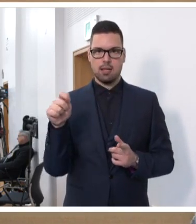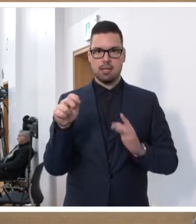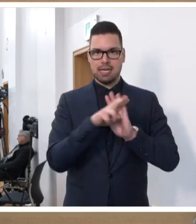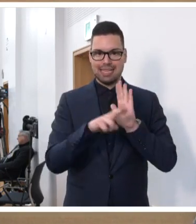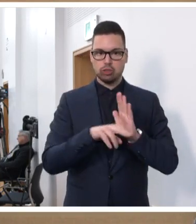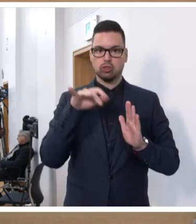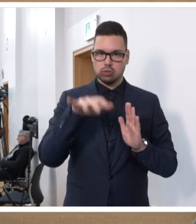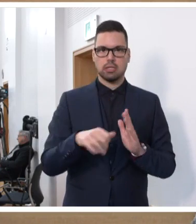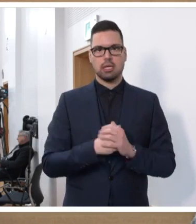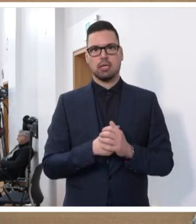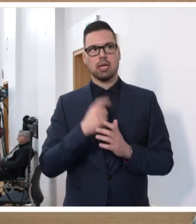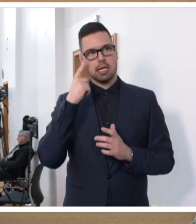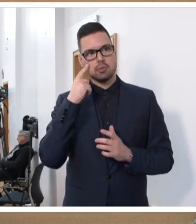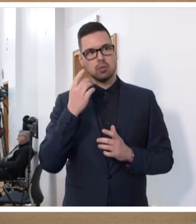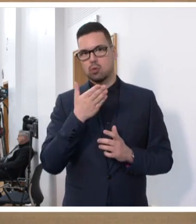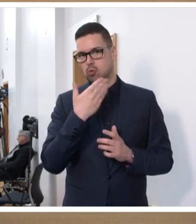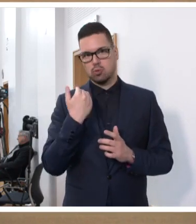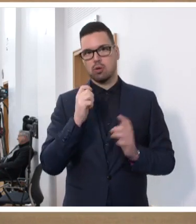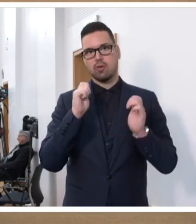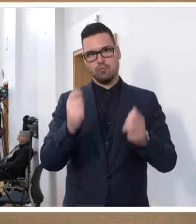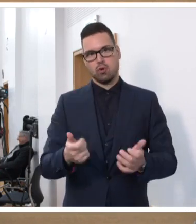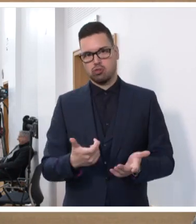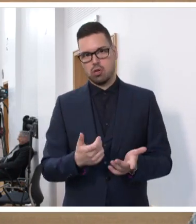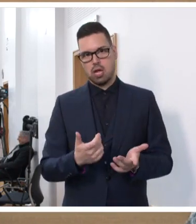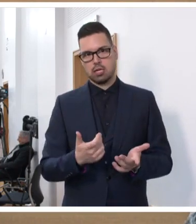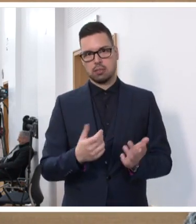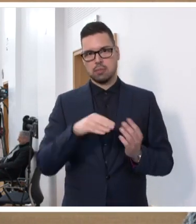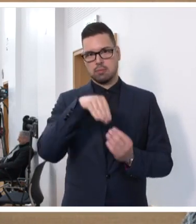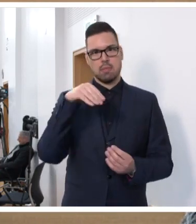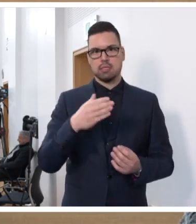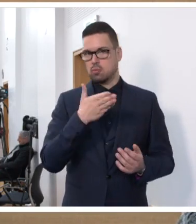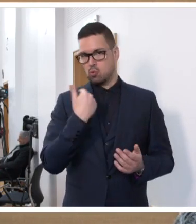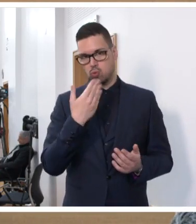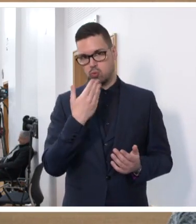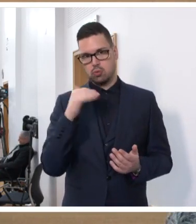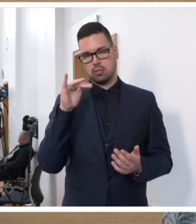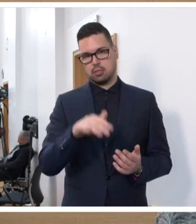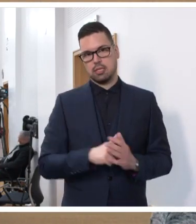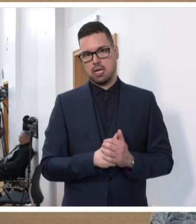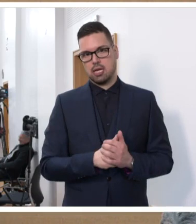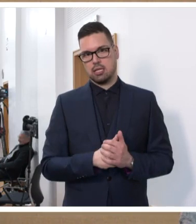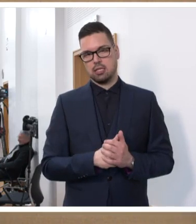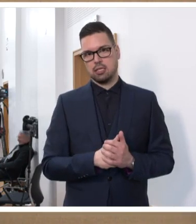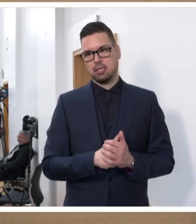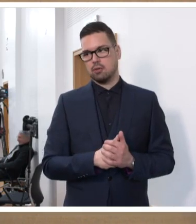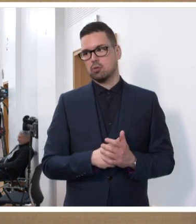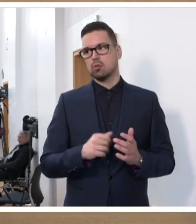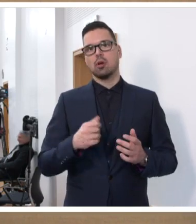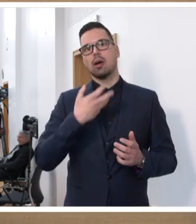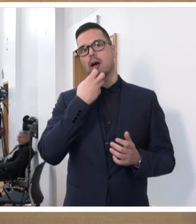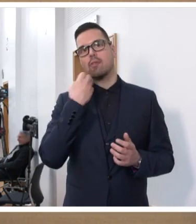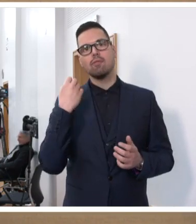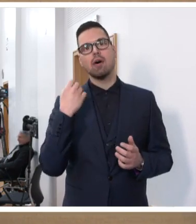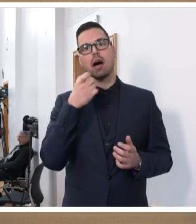Wir haben absichtlich noch keinen ausgearbeiteten Vorschlag mit konkreten Maßnahmen unterbreitet, an welchem Sie sich mit warmen Worten und